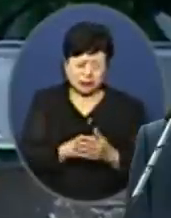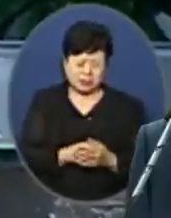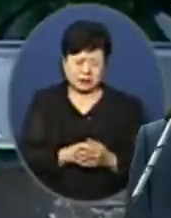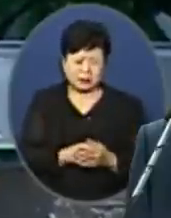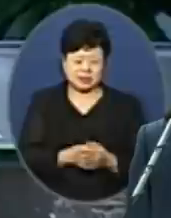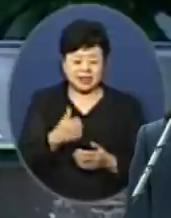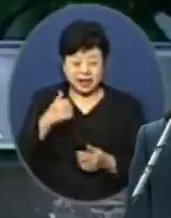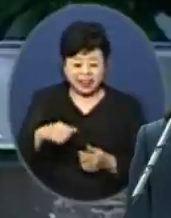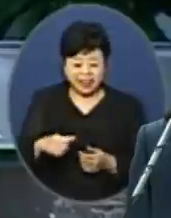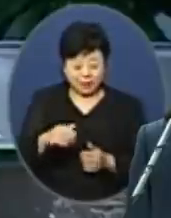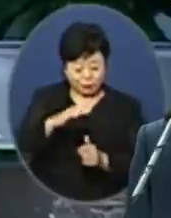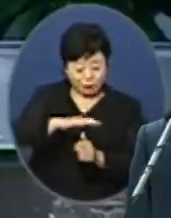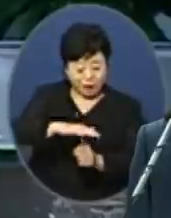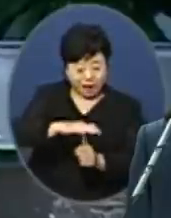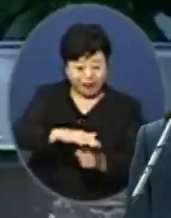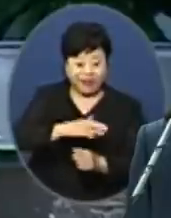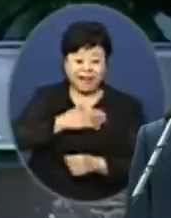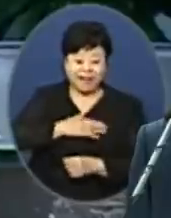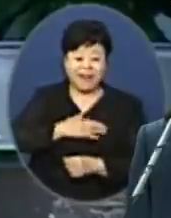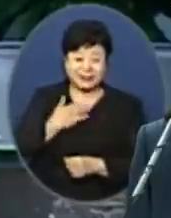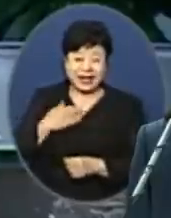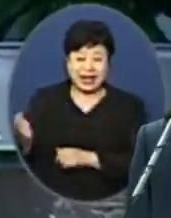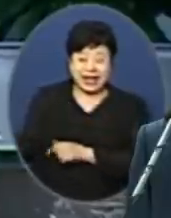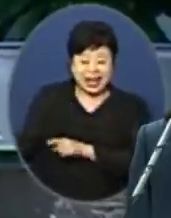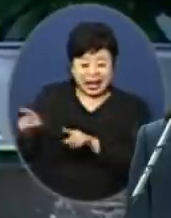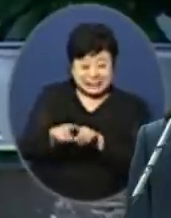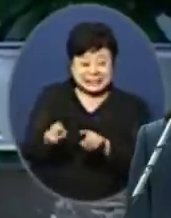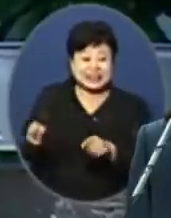그 아들이 그래요? 날 따라오시오.